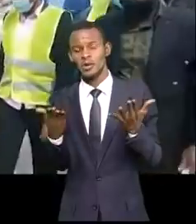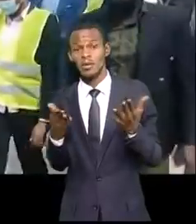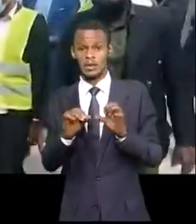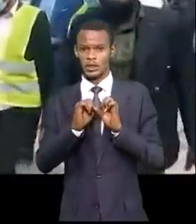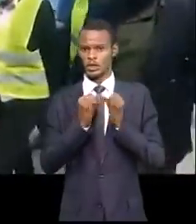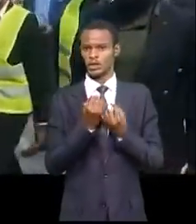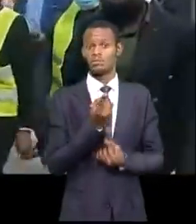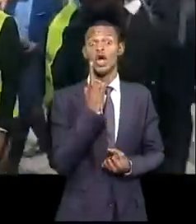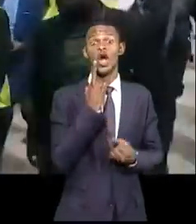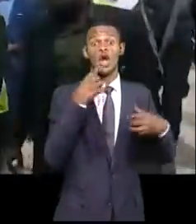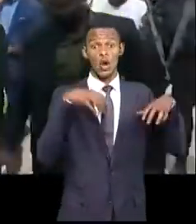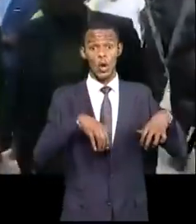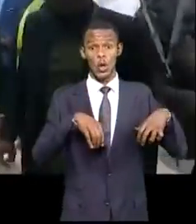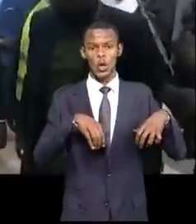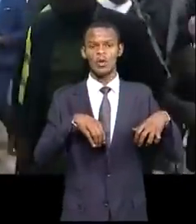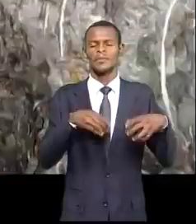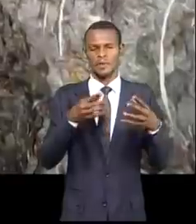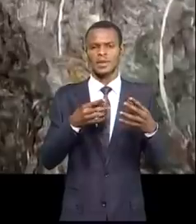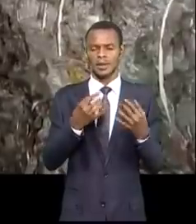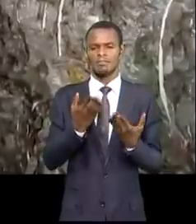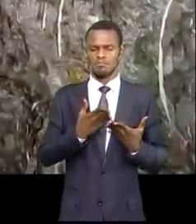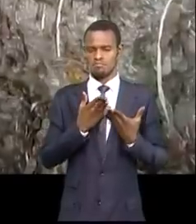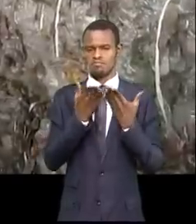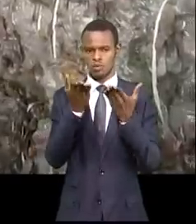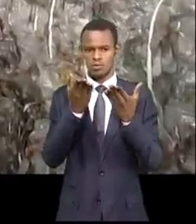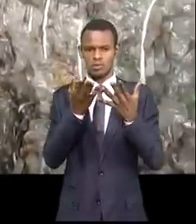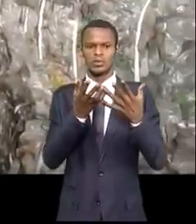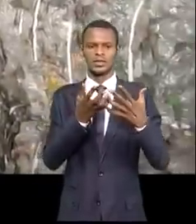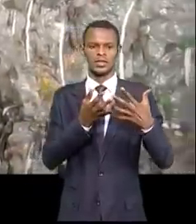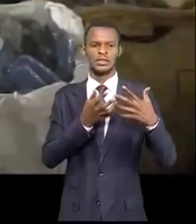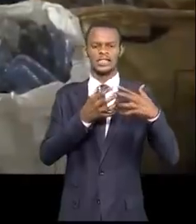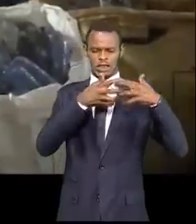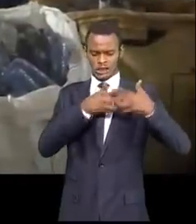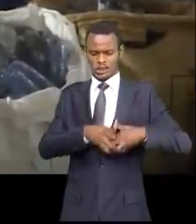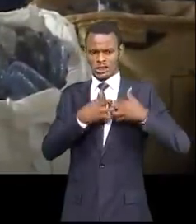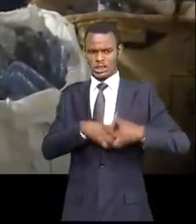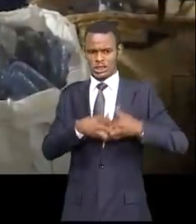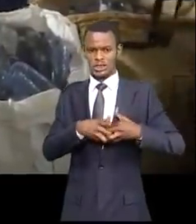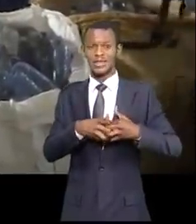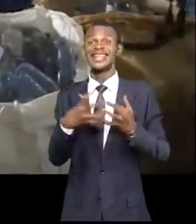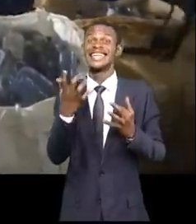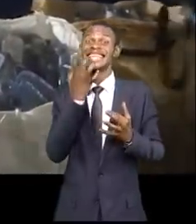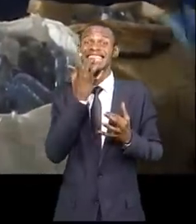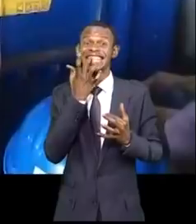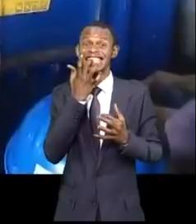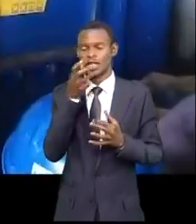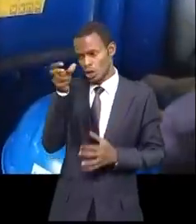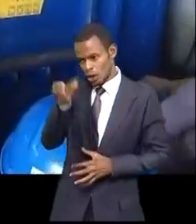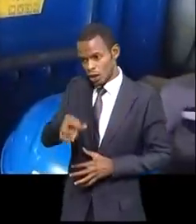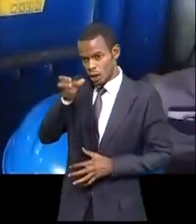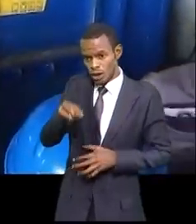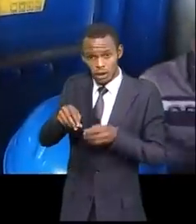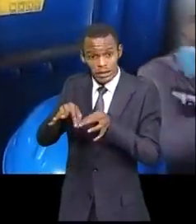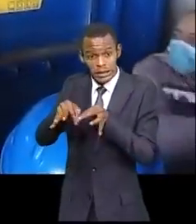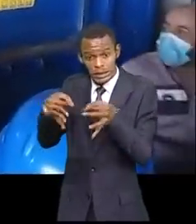celui des tours et cycle et il s'agissait de recycler le sachet et les bouteilles en plastique la nouvelle a été